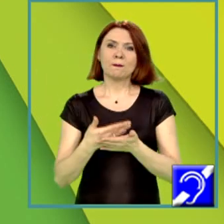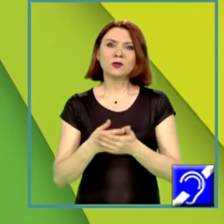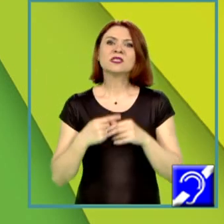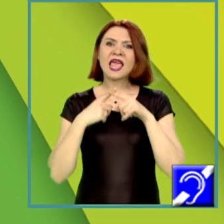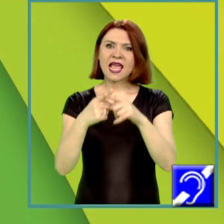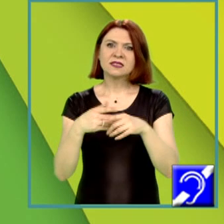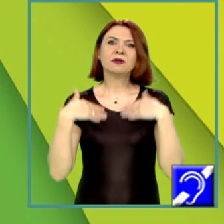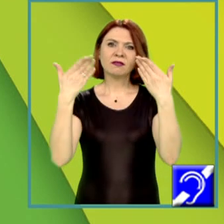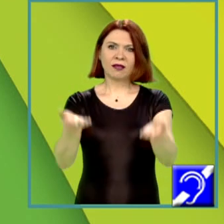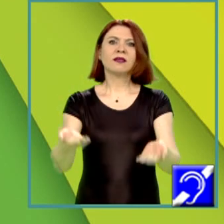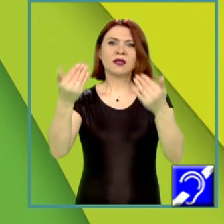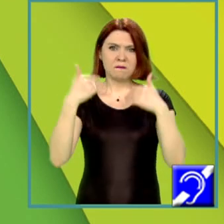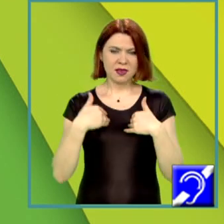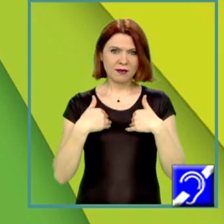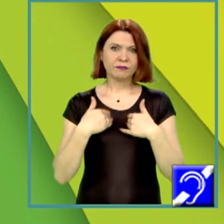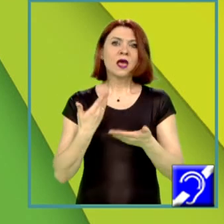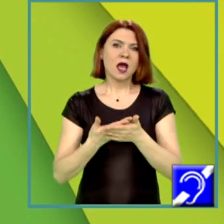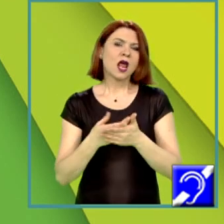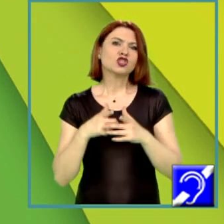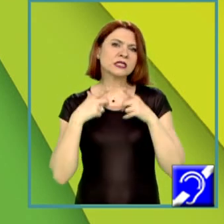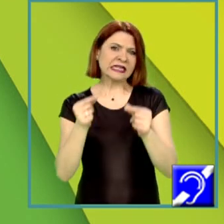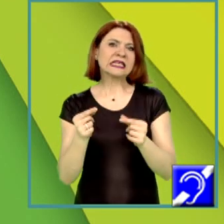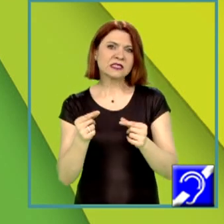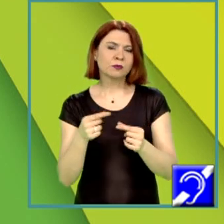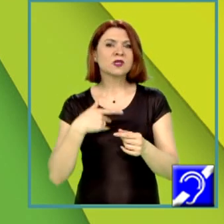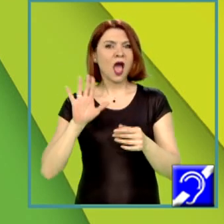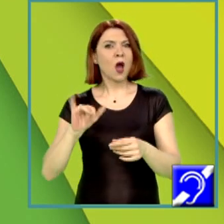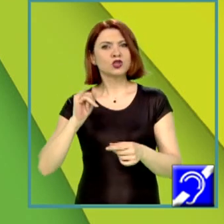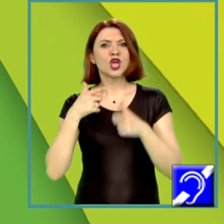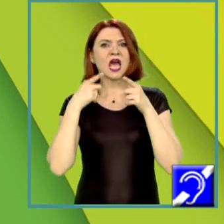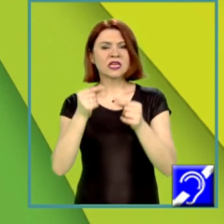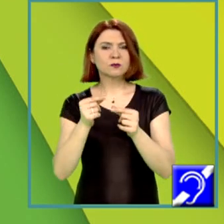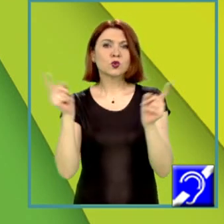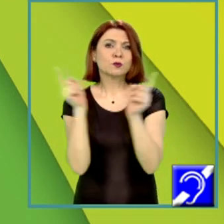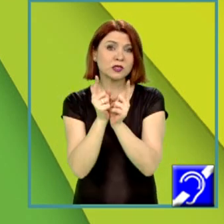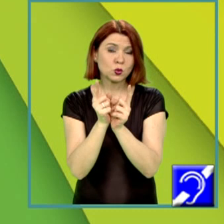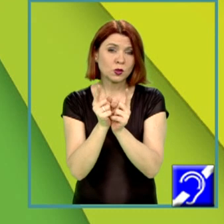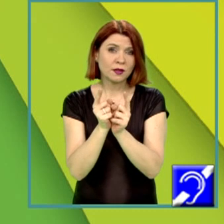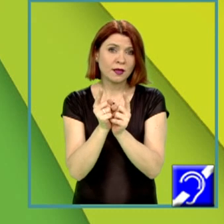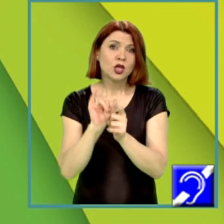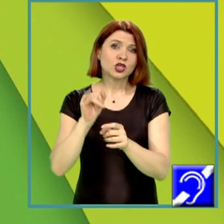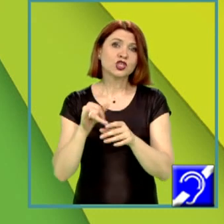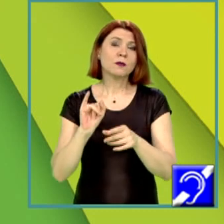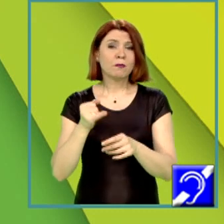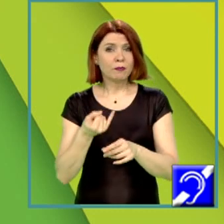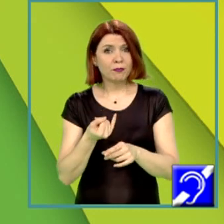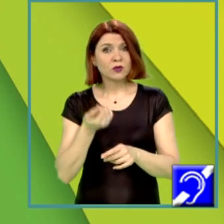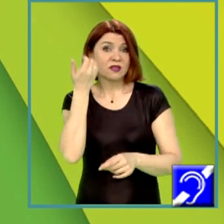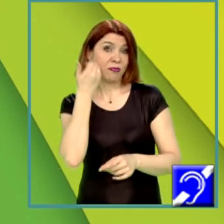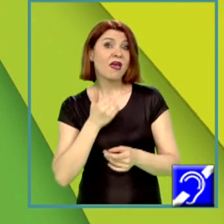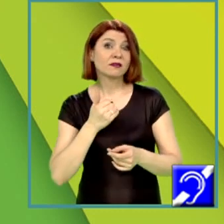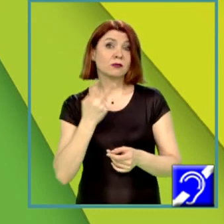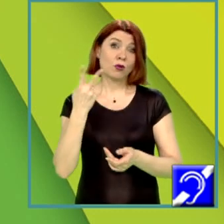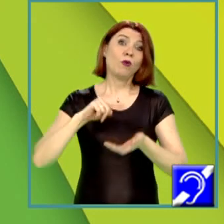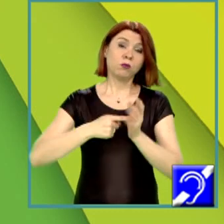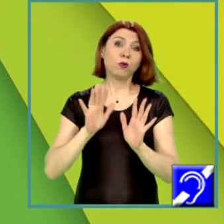exemplele date de mine în această variantă de răspuns conțin și răspunsul schematizat pentru care aș putea să pierd